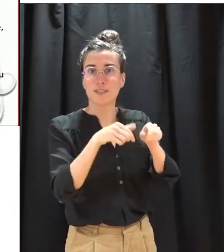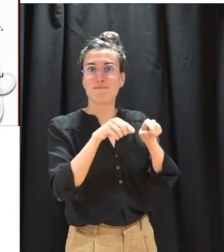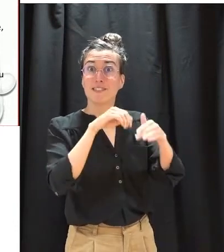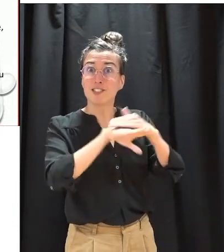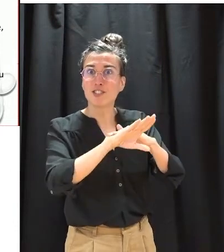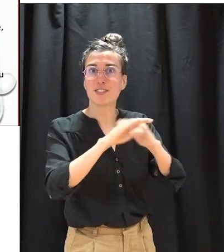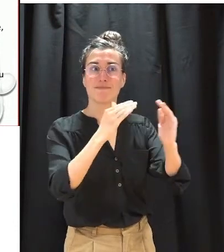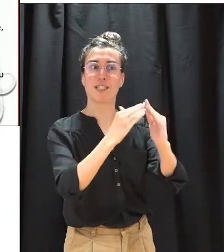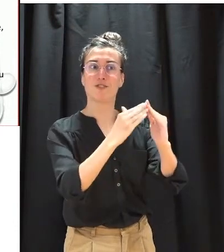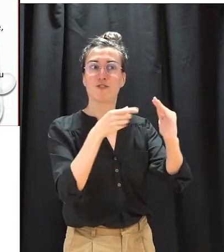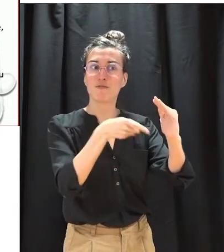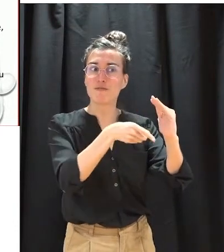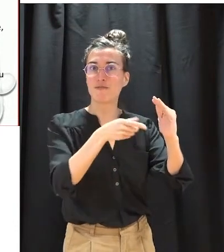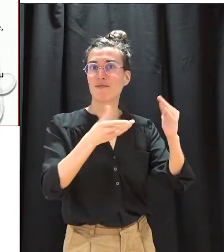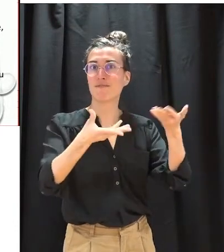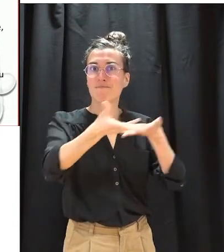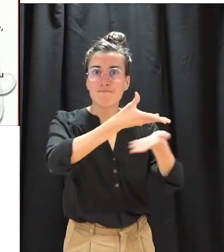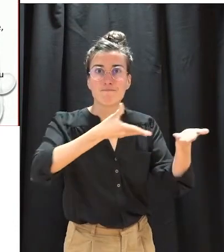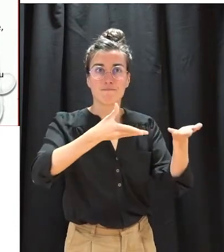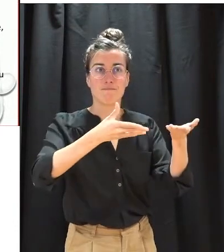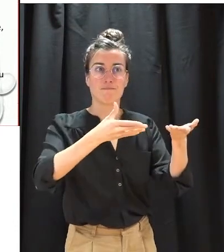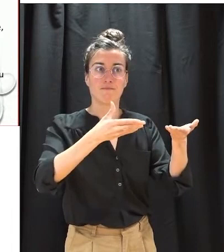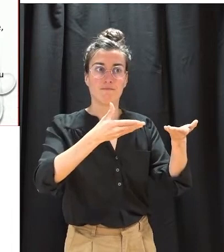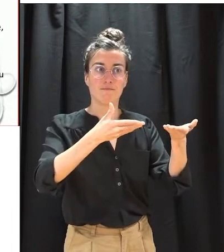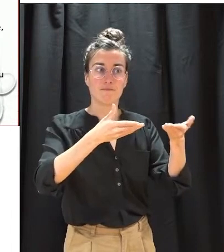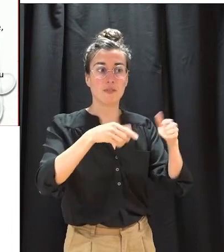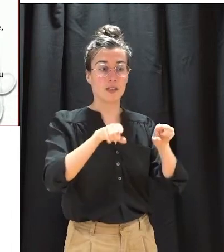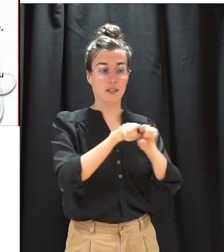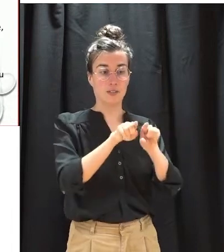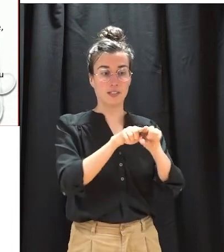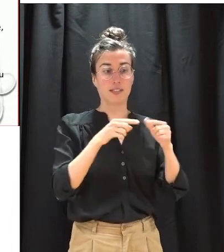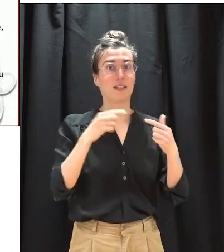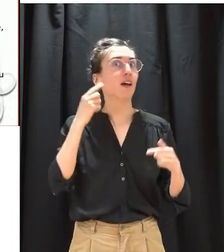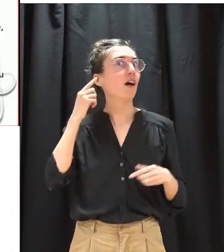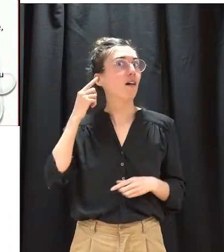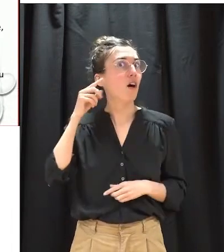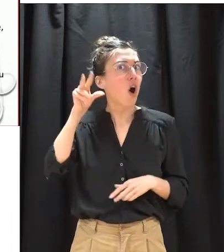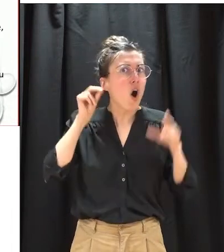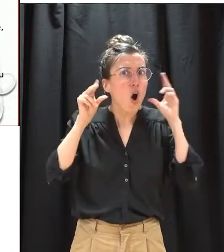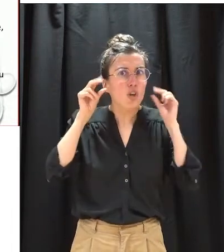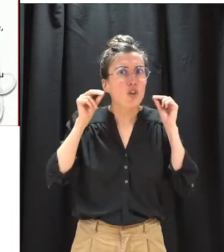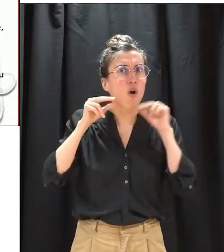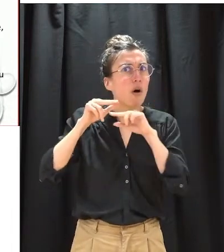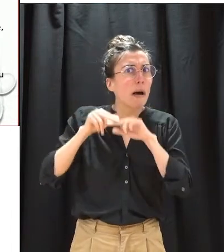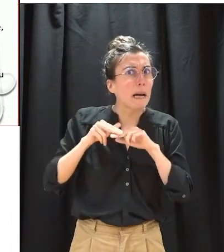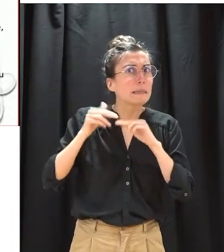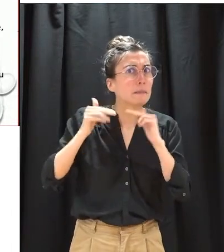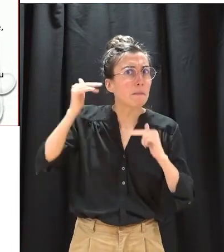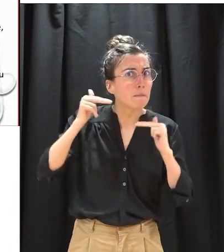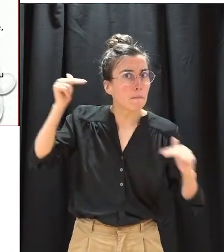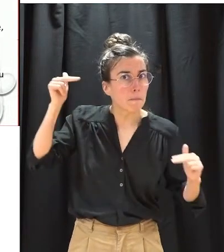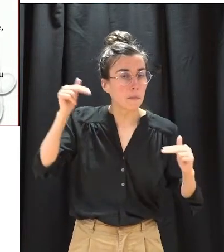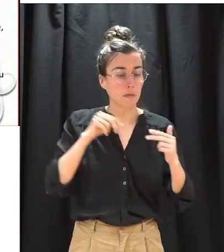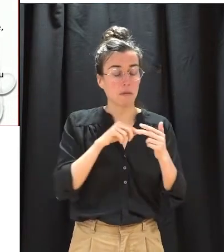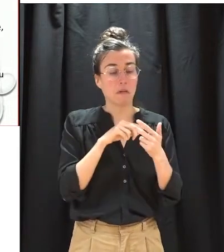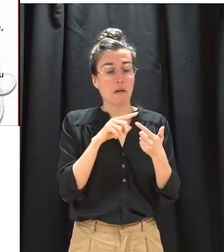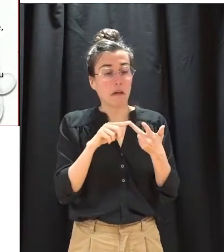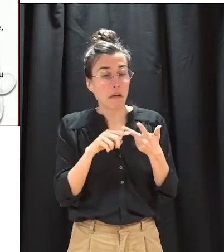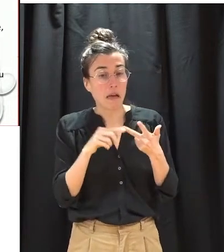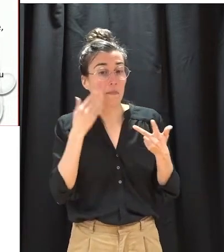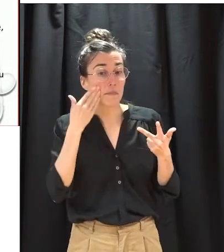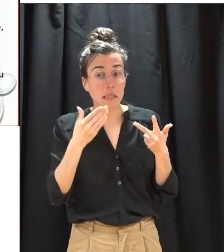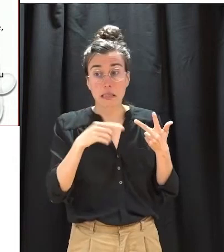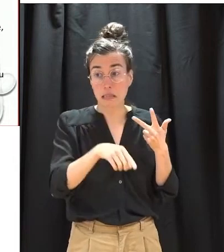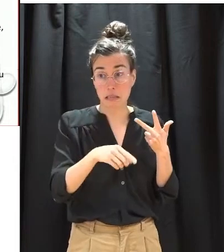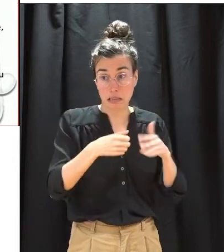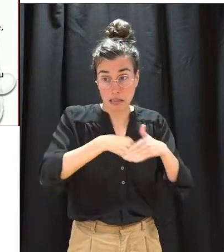auditif de l'enfant, et si aussi des troubles associés vont apparaître ou seront déjà dès la naissance. Donc cette décision, elle va